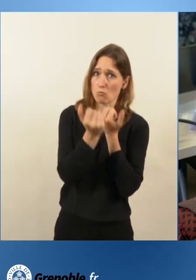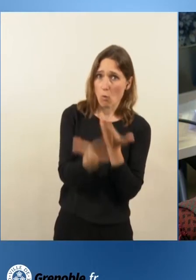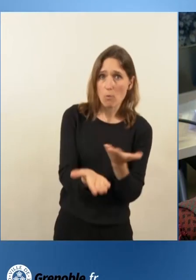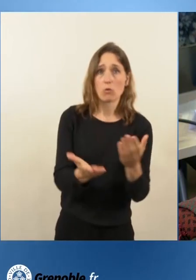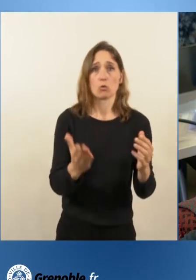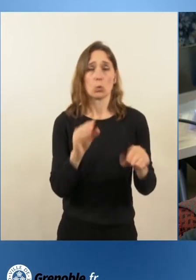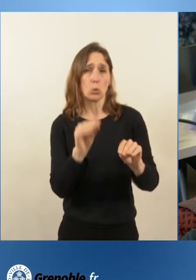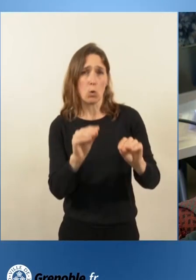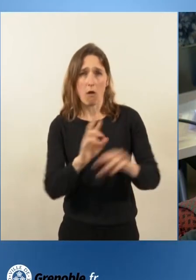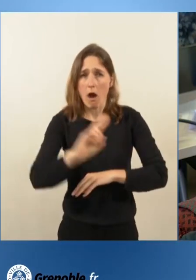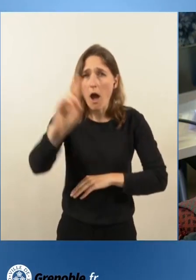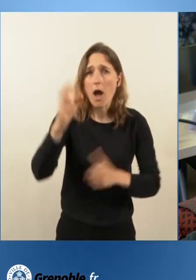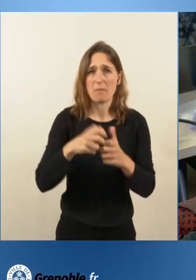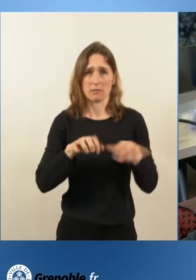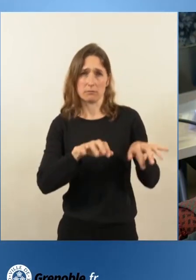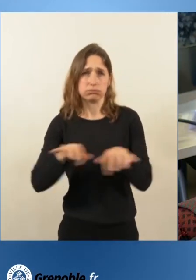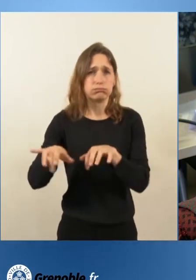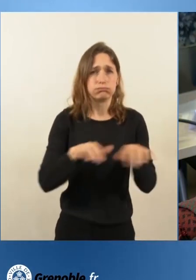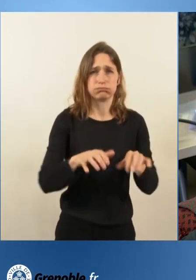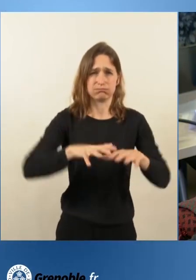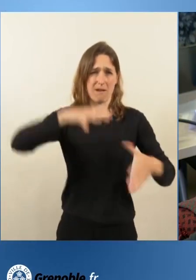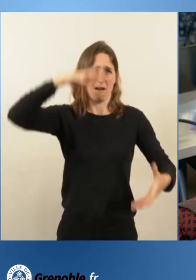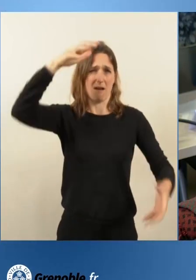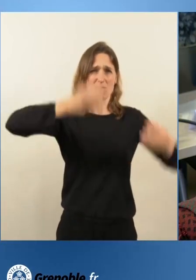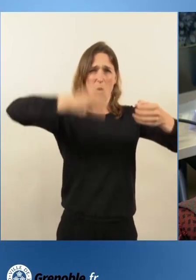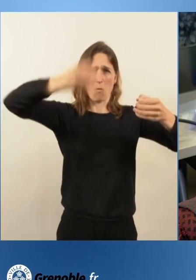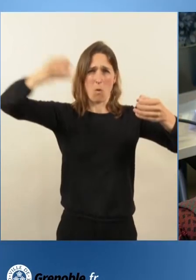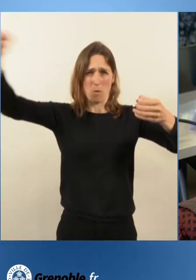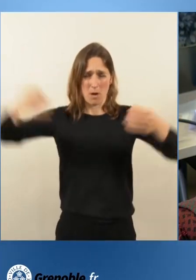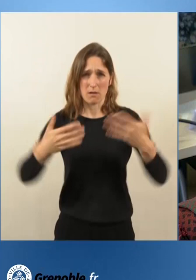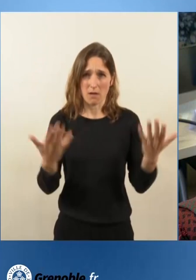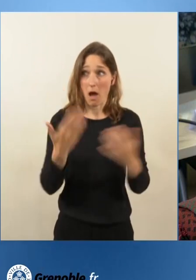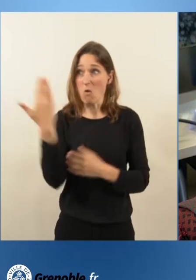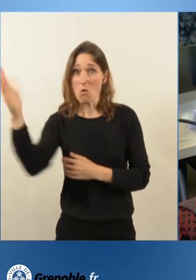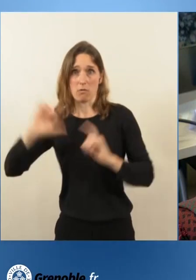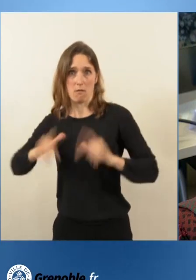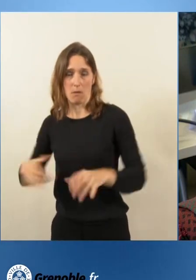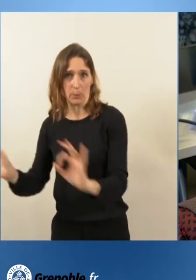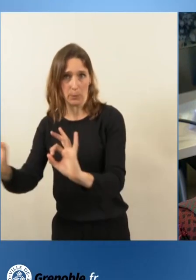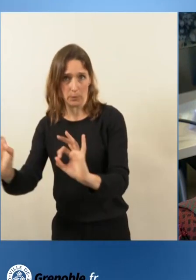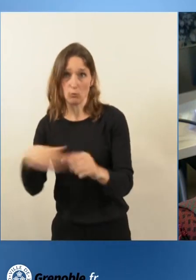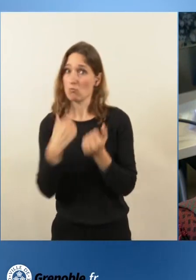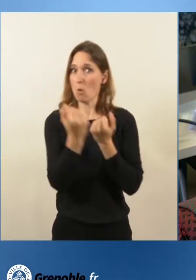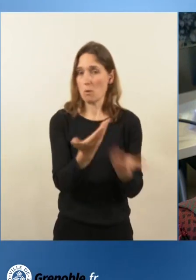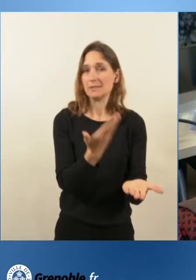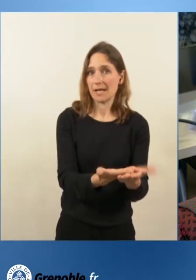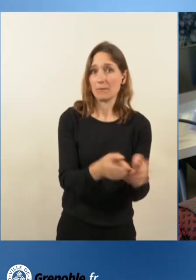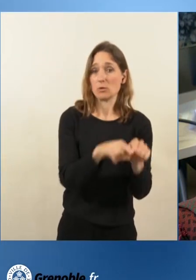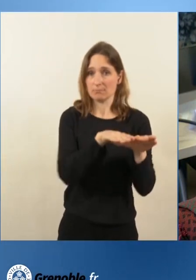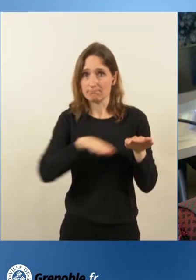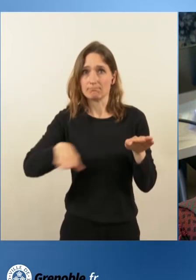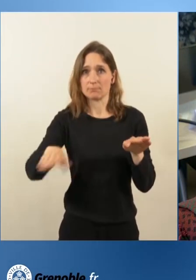instruments anciens des pratiques que tous les conservatoires que tous les établissements ne maintiennent pas et d'autre part parce qu'on a de l'enseignement